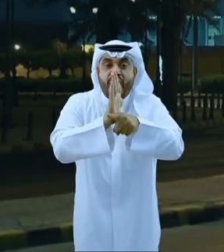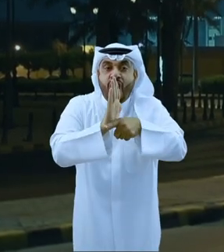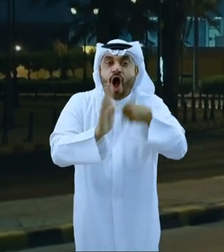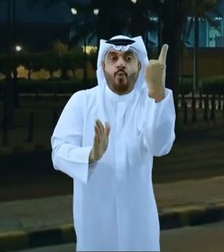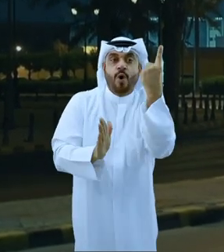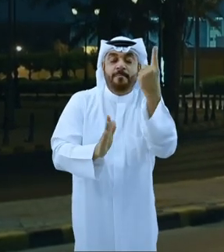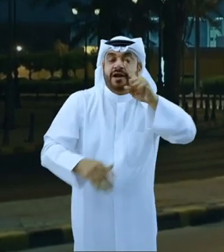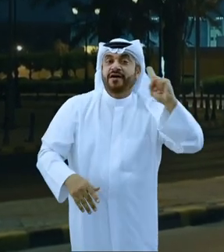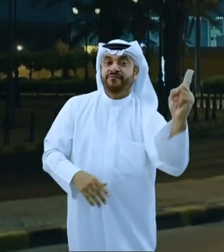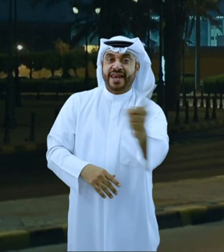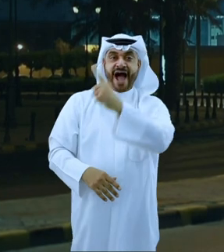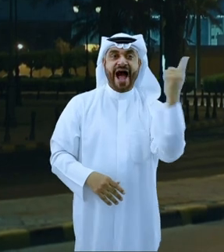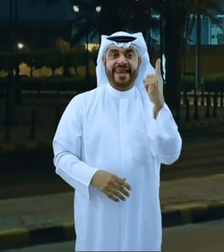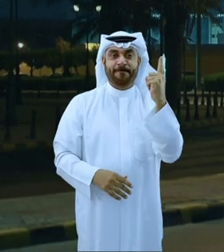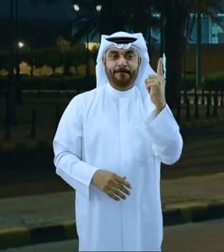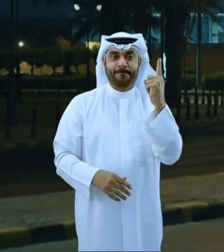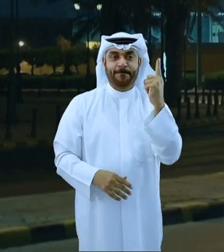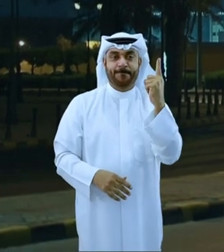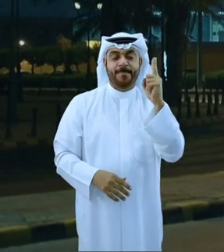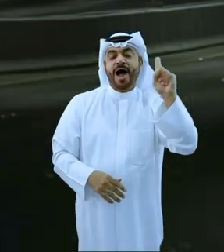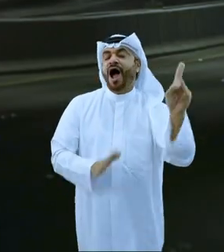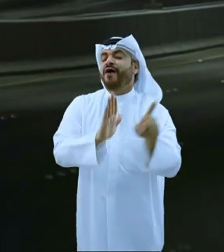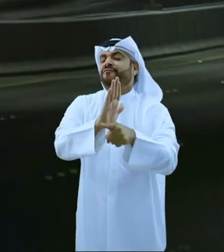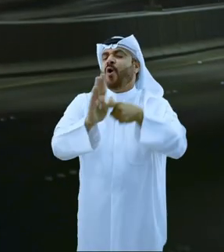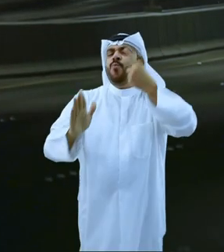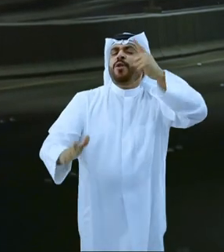لأول مرة في العالم كله